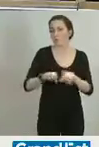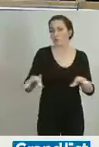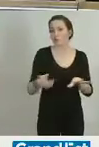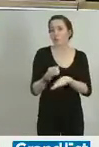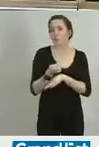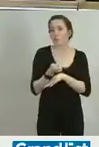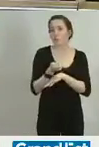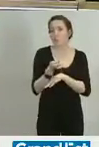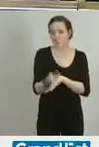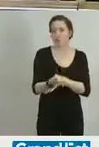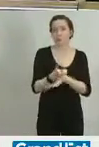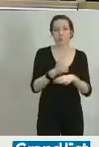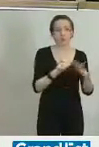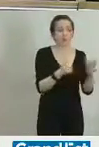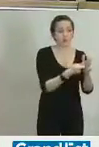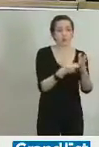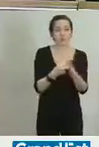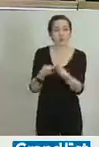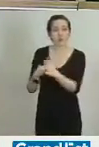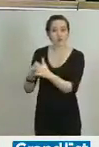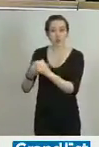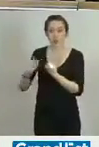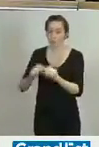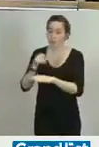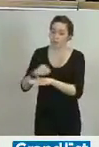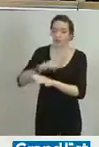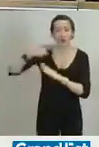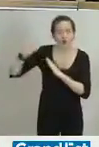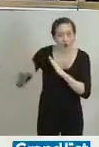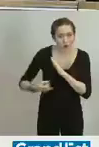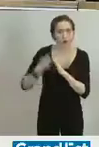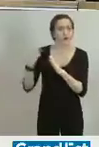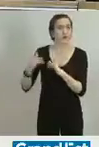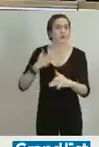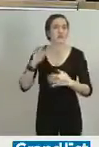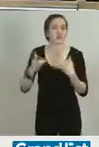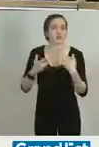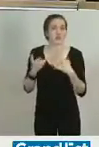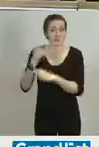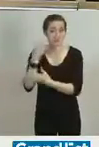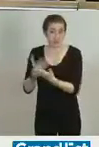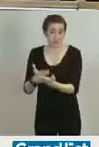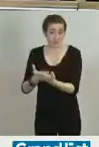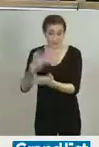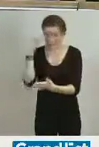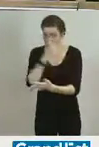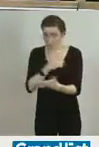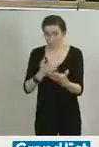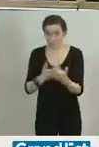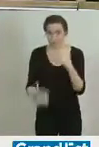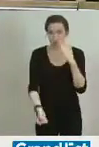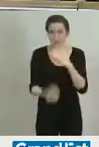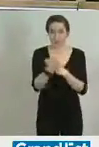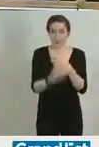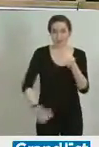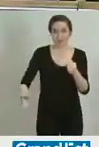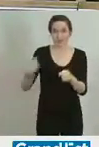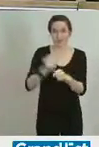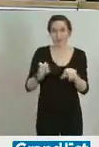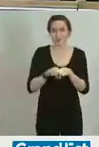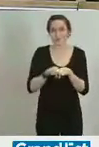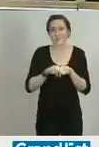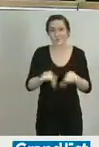quelquefois les compagnies pourraient reprendre ces spectacles et c'est assez difficile. Et donc l'idée, c'est bien que ces créations puissent être diffusées